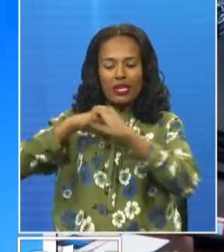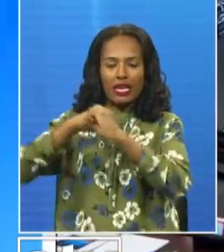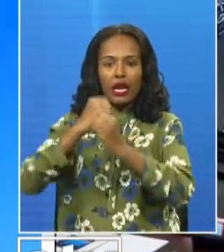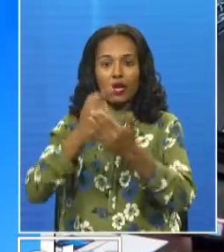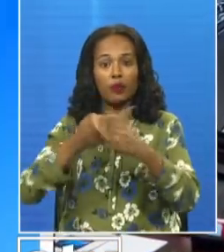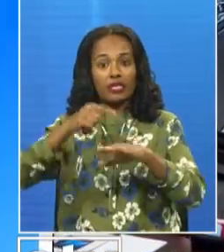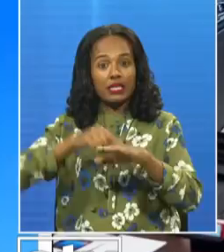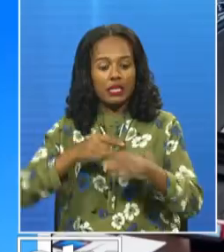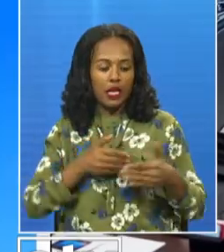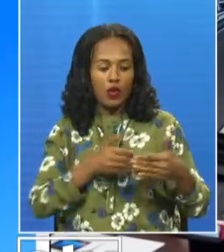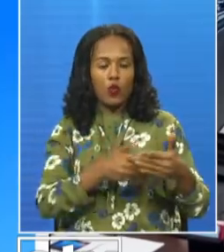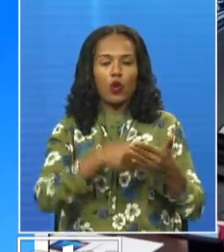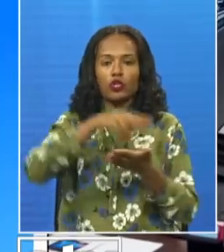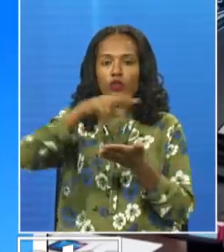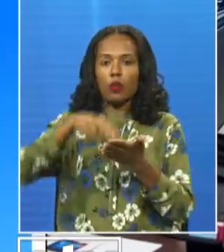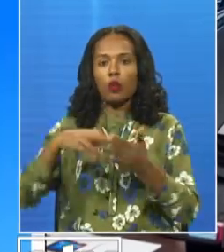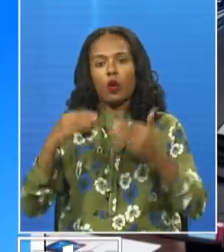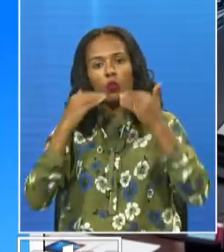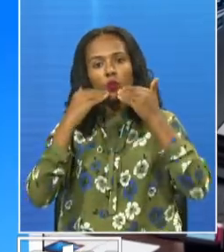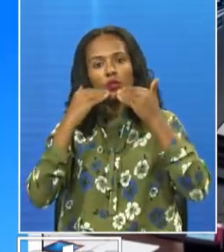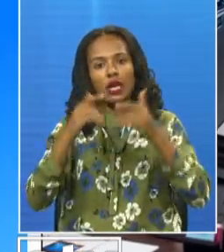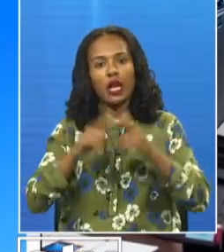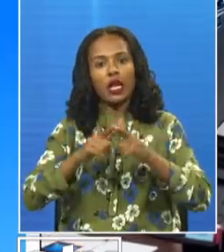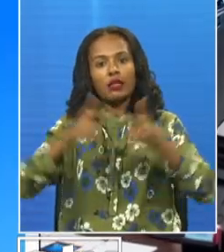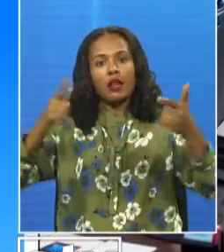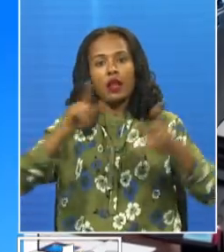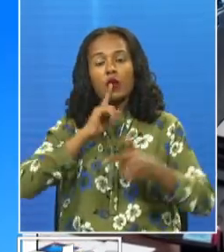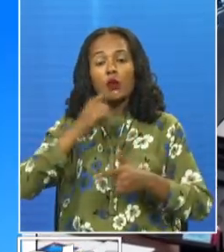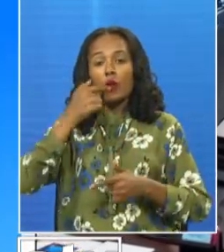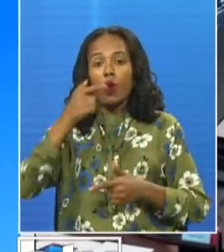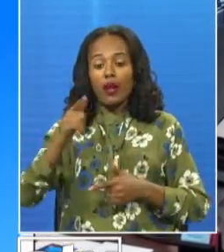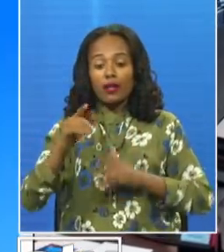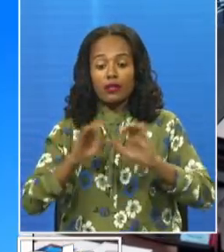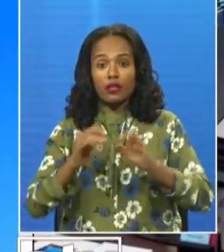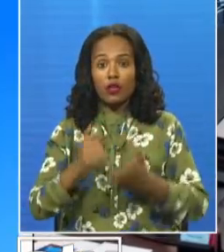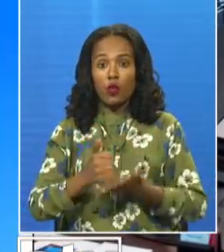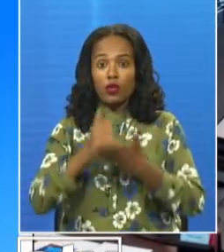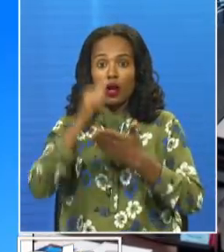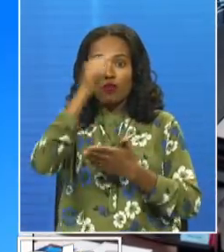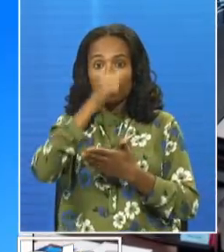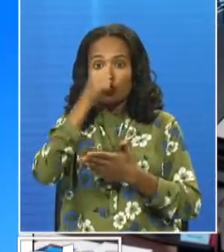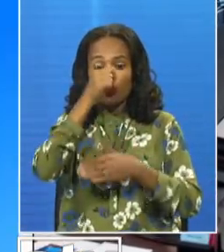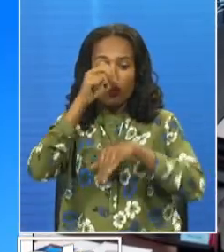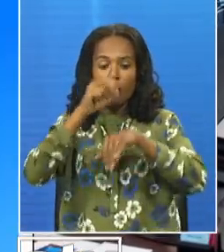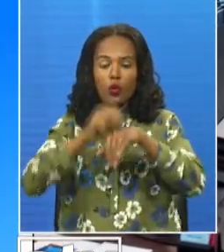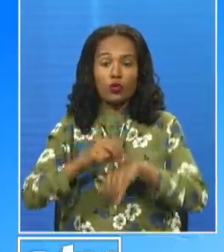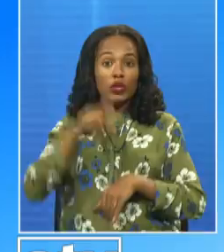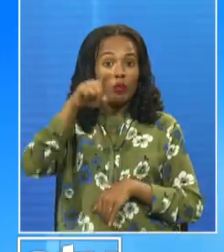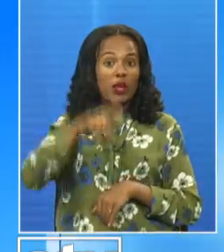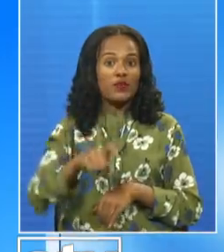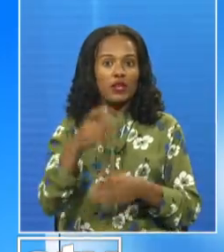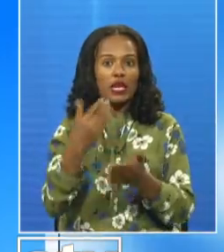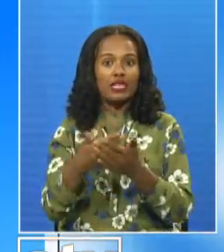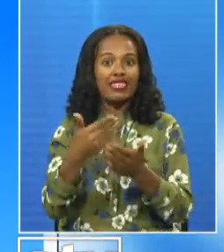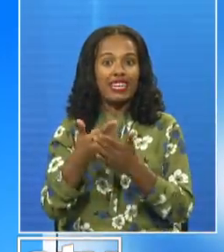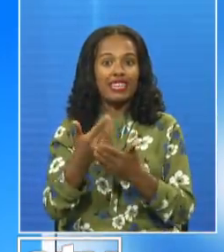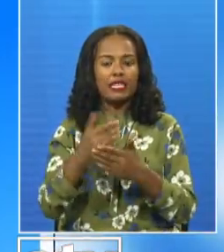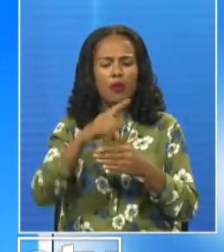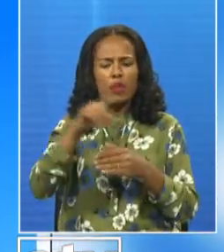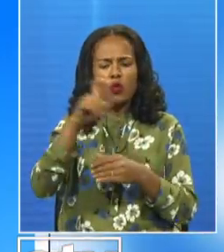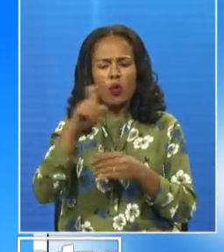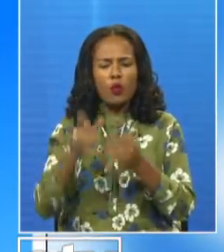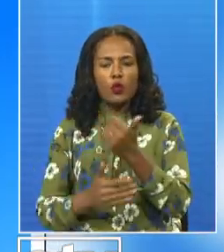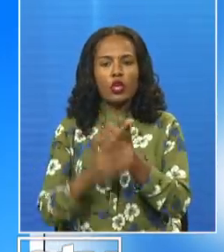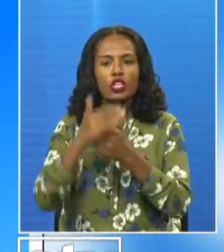ወቅት ከጎናችን በመቆሙ ምስጋናዬ የላቀ ነው ብለውታል። የተደረገው ድጋፍ ኢትዮጵያ በወቅቱ የሚያስፈልጋትን የገንዘብ መጠን 100%